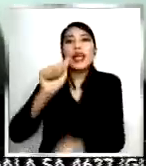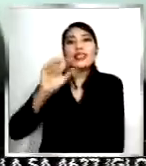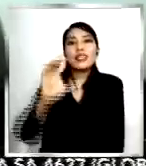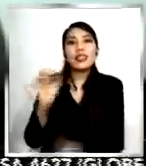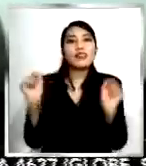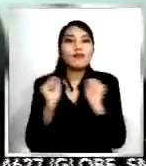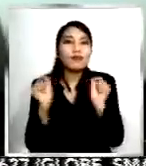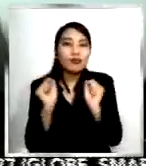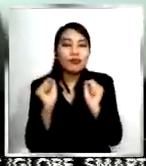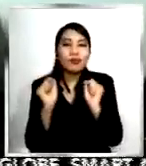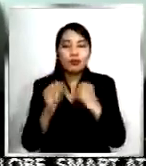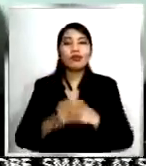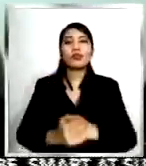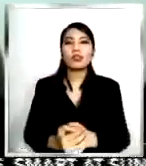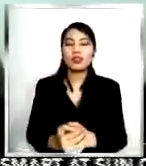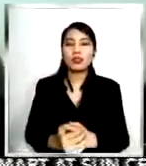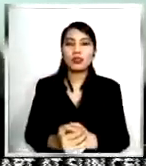the